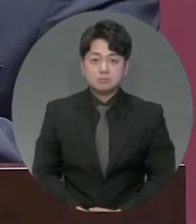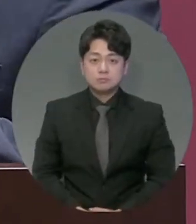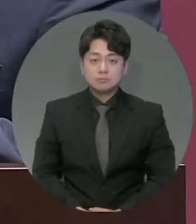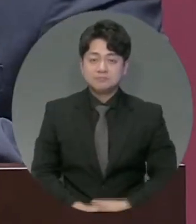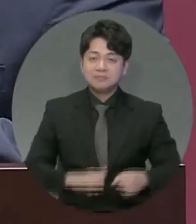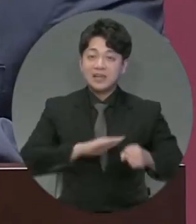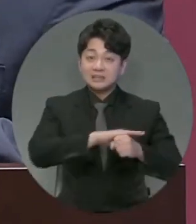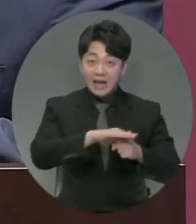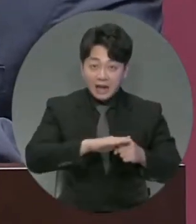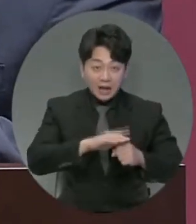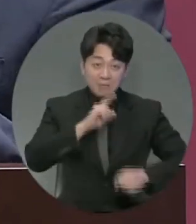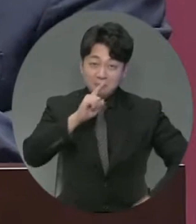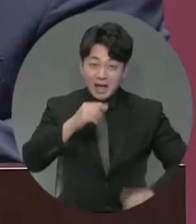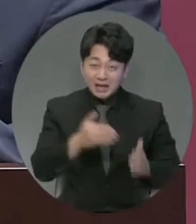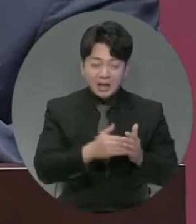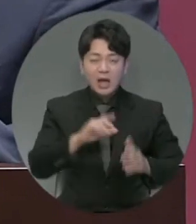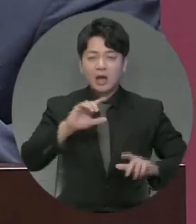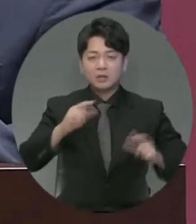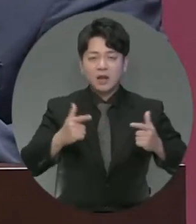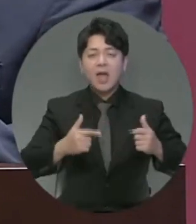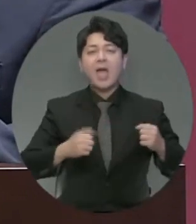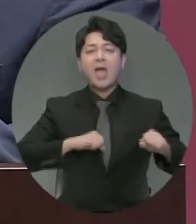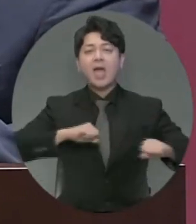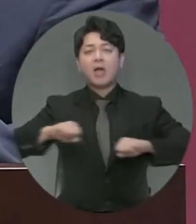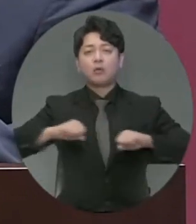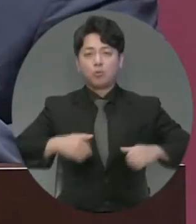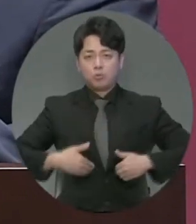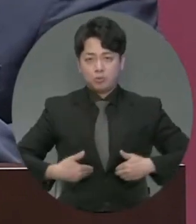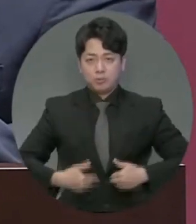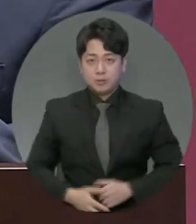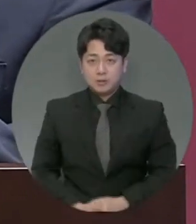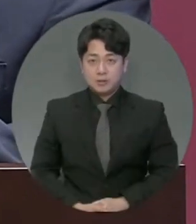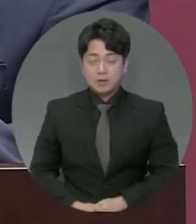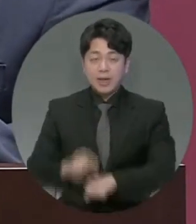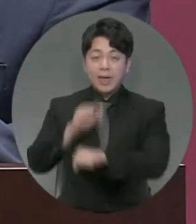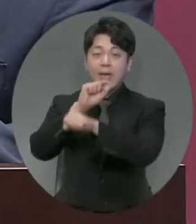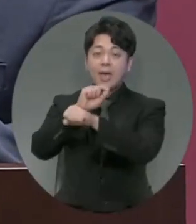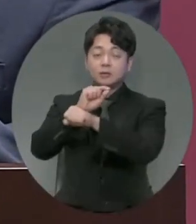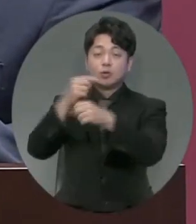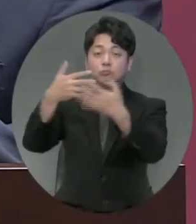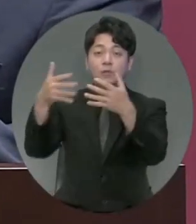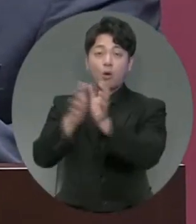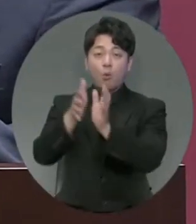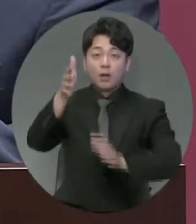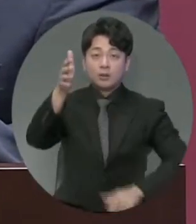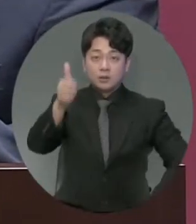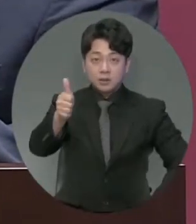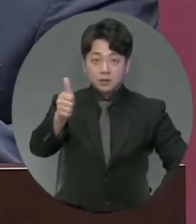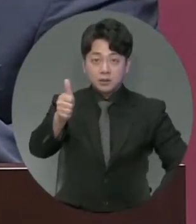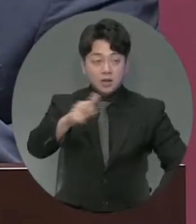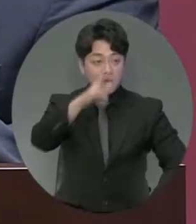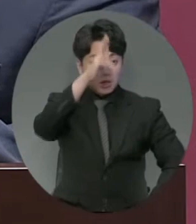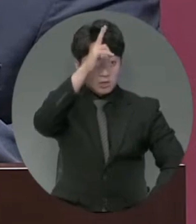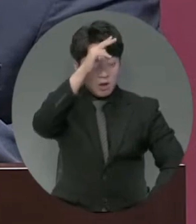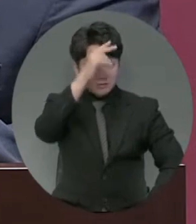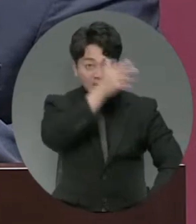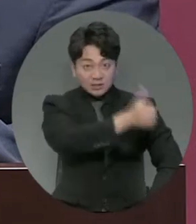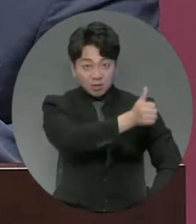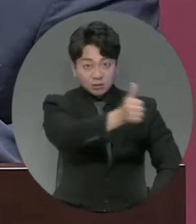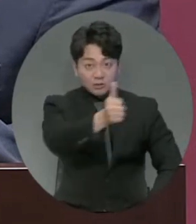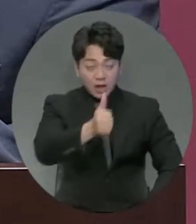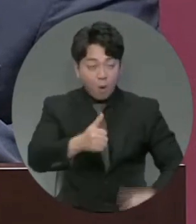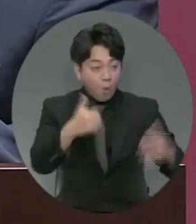겁니다. 이상민 행정부 장관이 전국경찰서장 회의를 빗대서 12.12